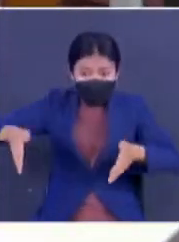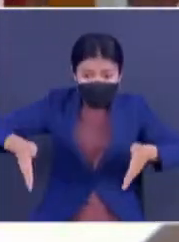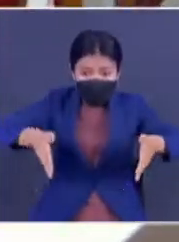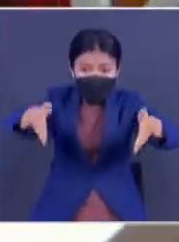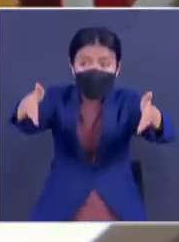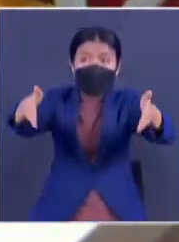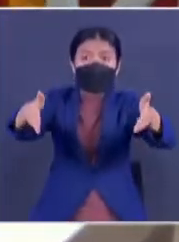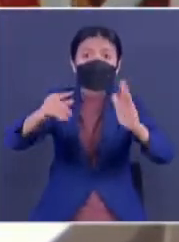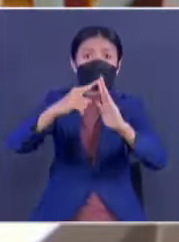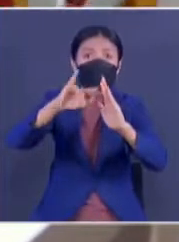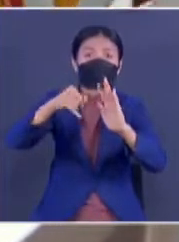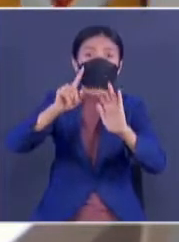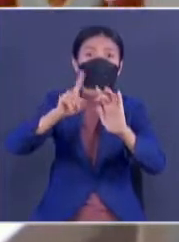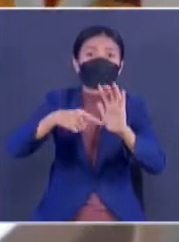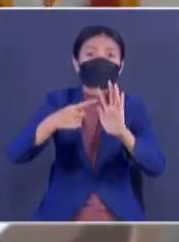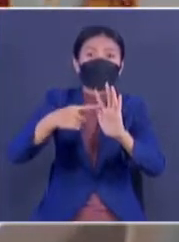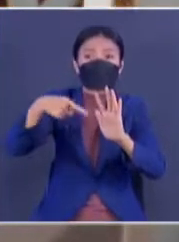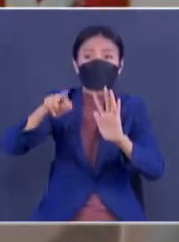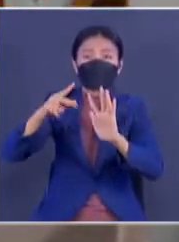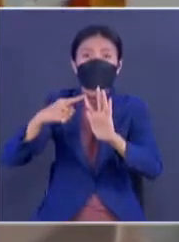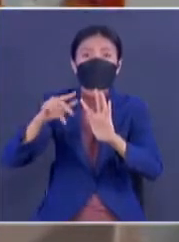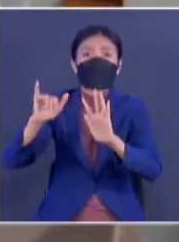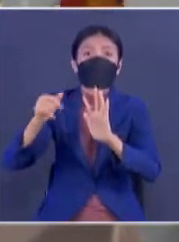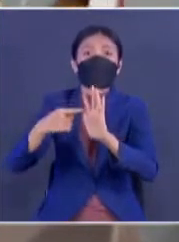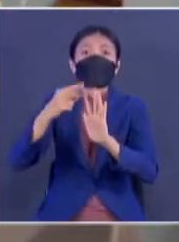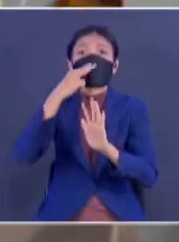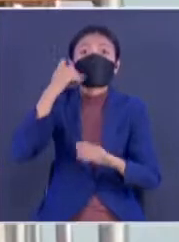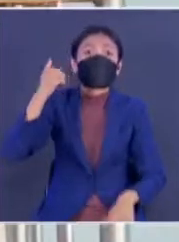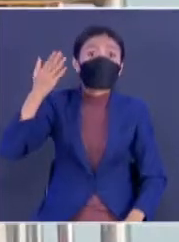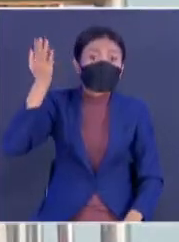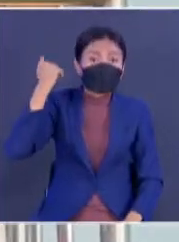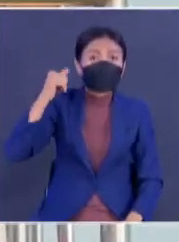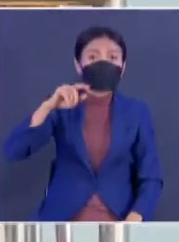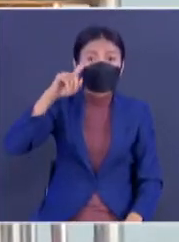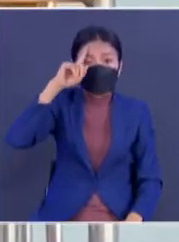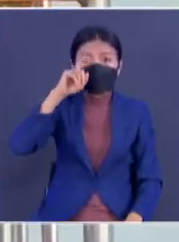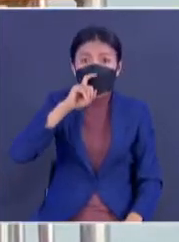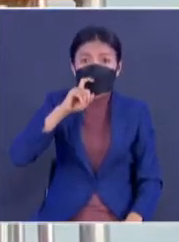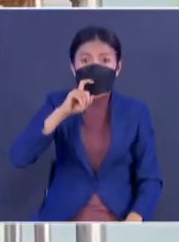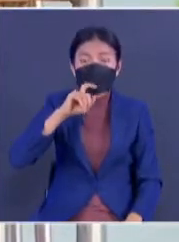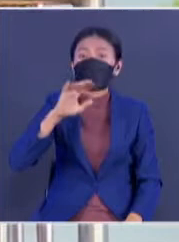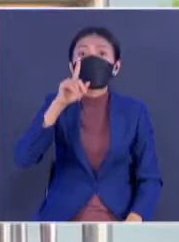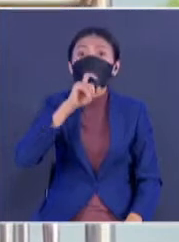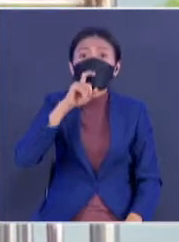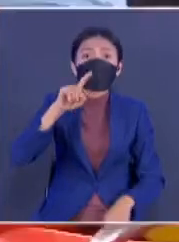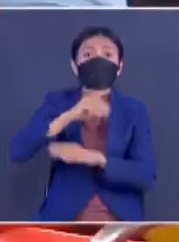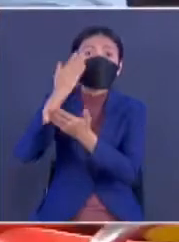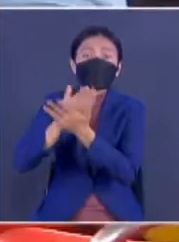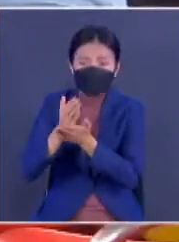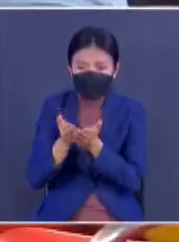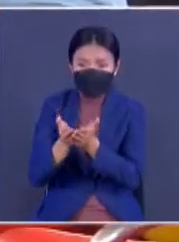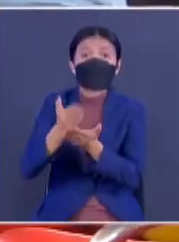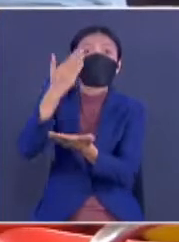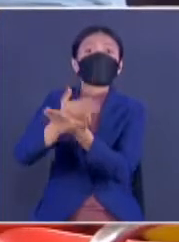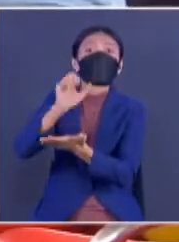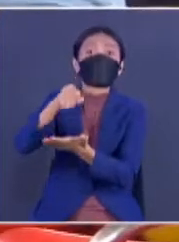ริการด้วยเช่นเดียวกันนะครับจากเดิมเนี่ยลดแค่วันอาทิตย์และวันหยุดนักขัตฤกษ์ตอนนี้เรือธงส้มแบบนี้จะไ